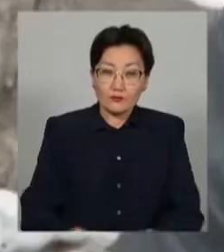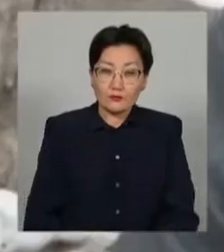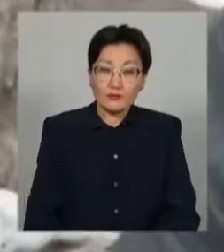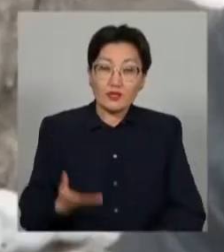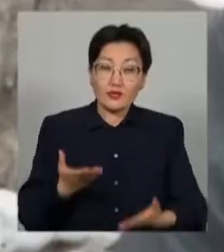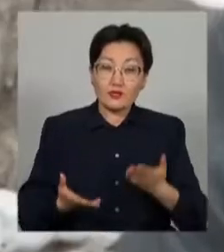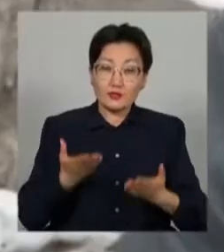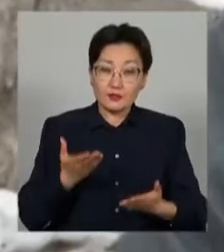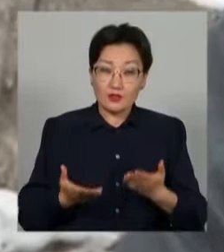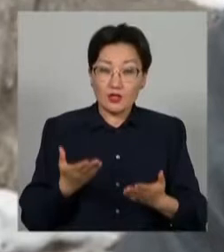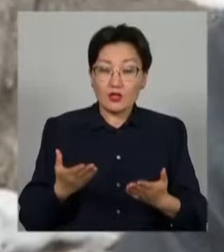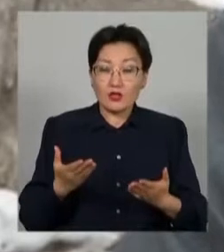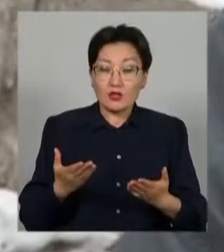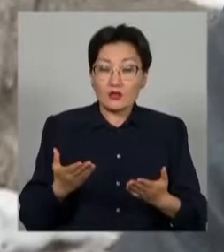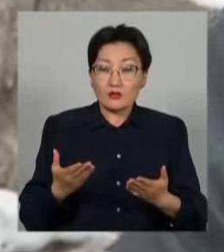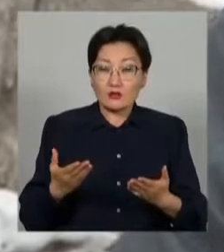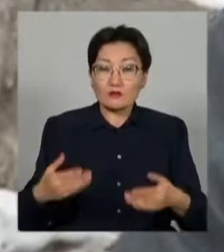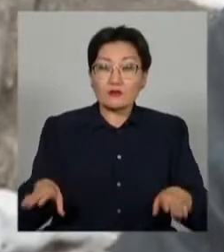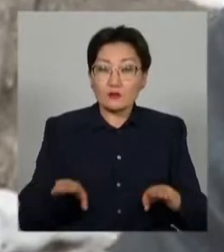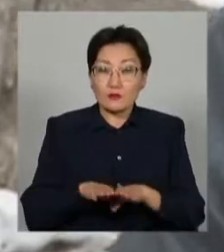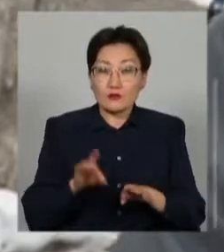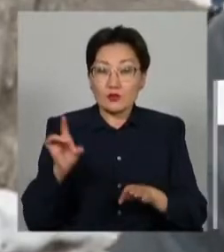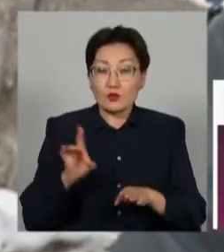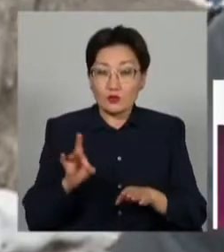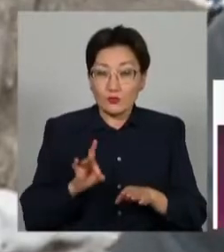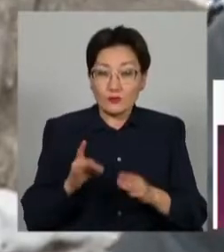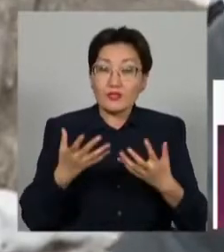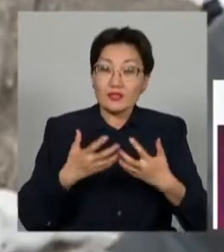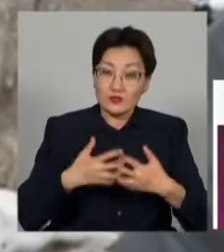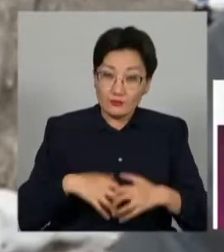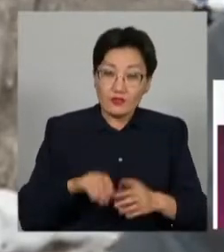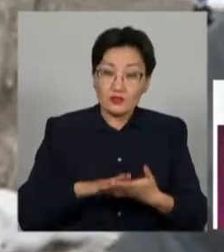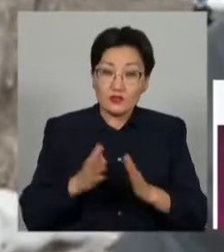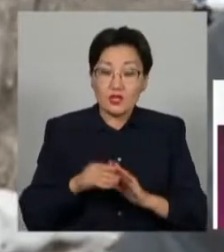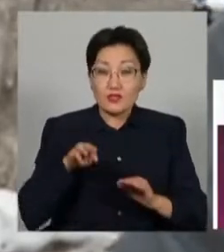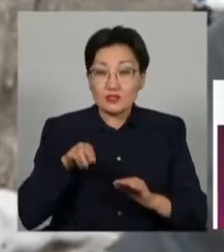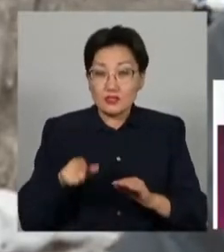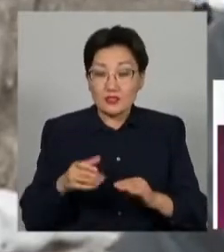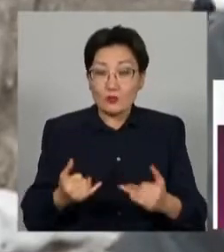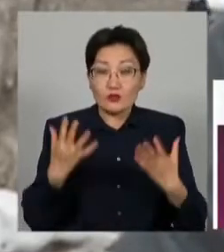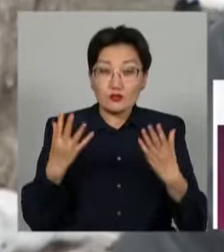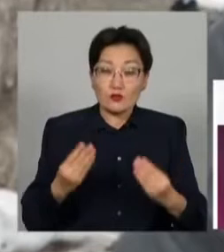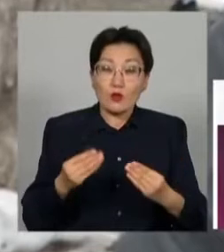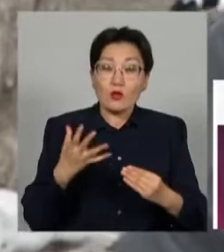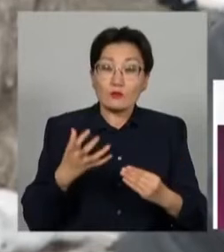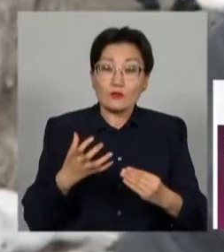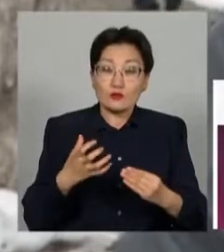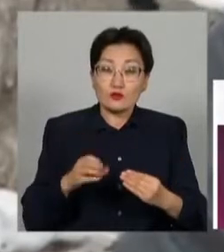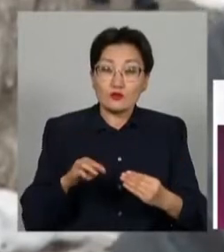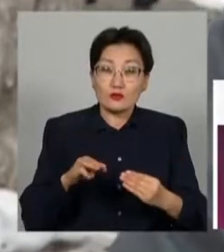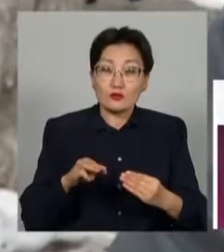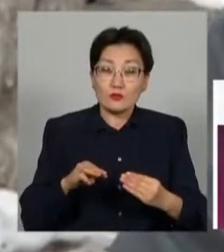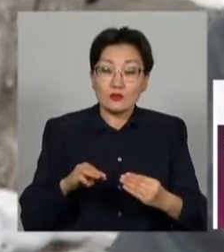де тура рубльмен шағып есептейтін болсақ, онда теңгеміз бүгінгі күннің өзінде 500-дің үстіне шығып кететін